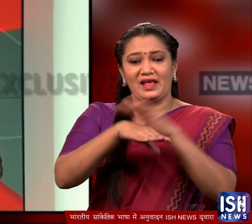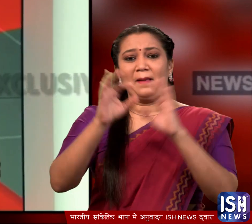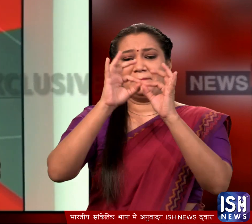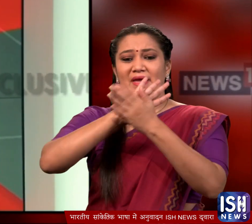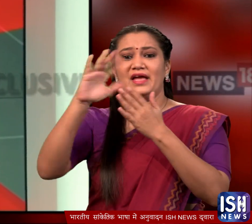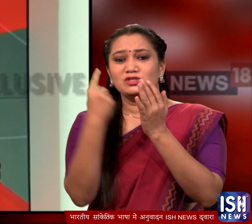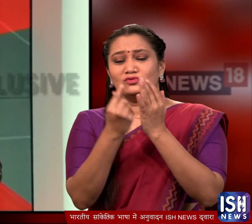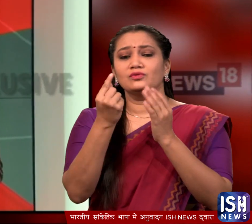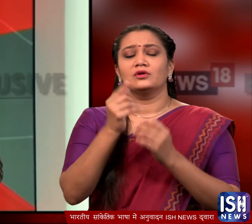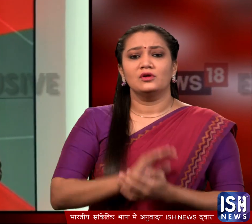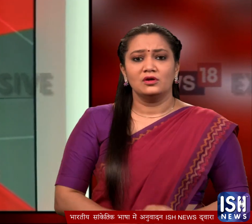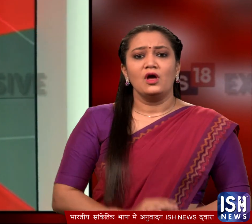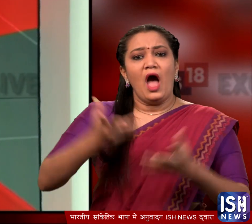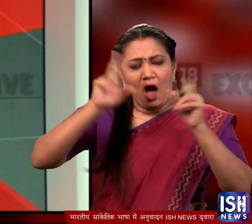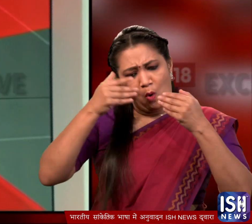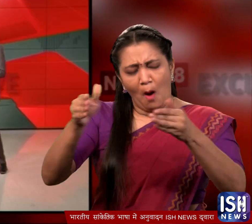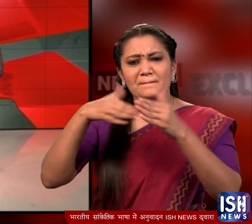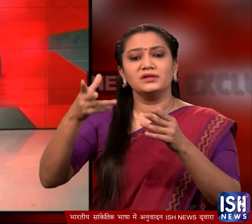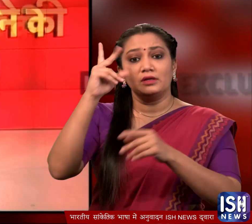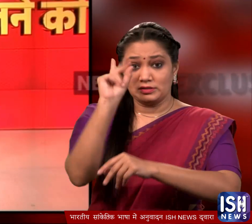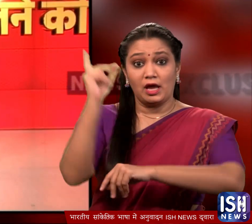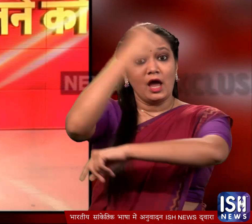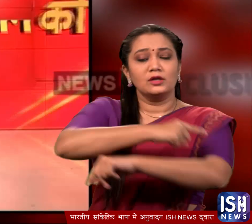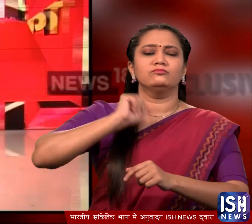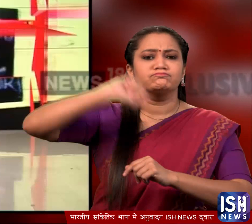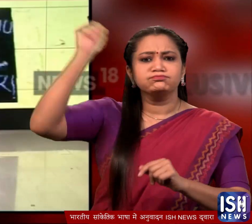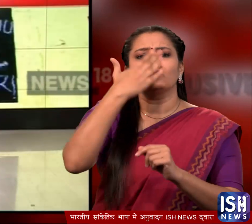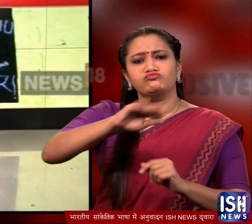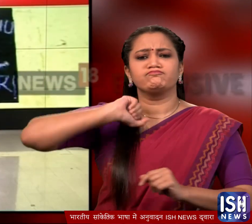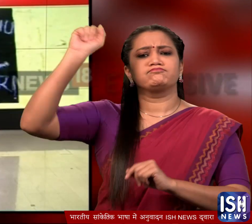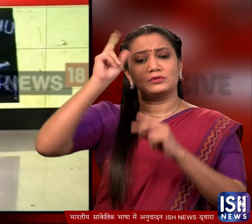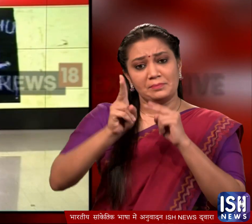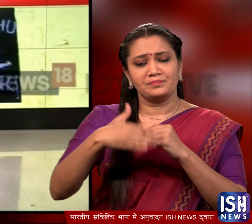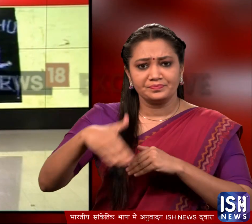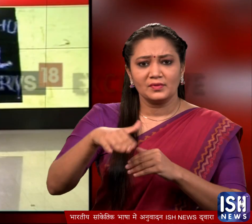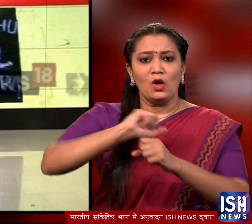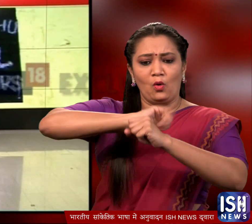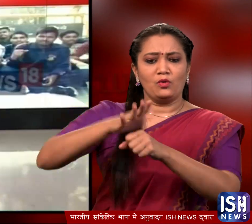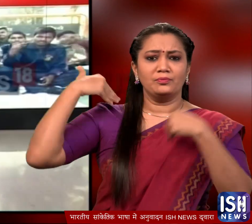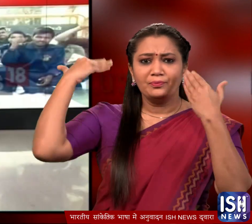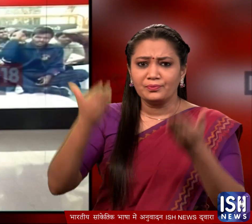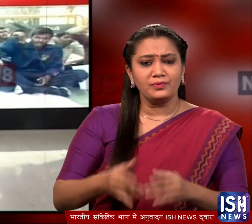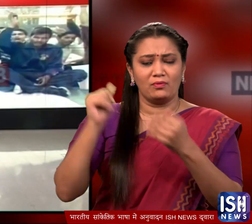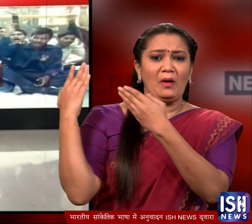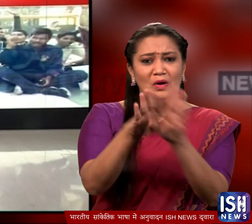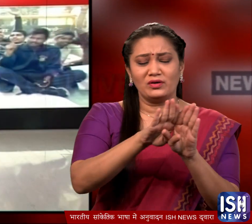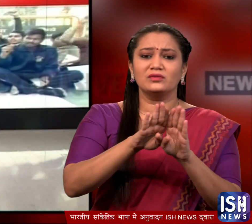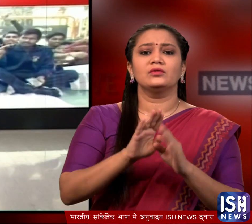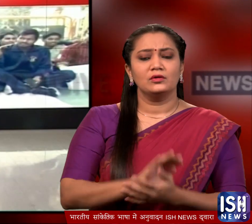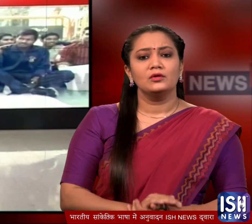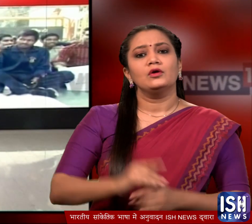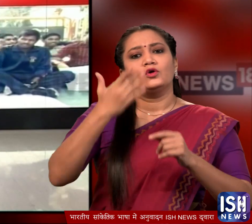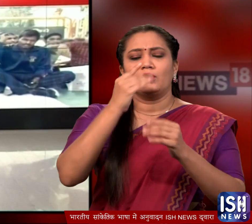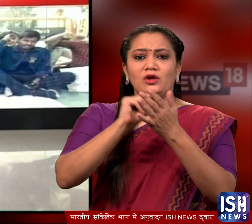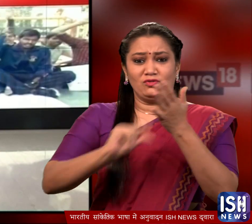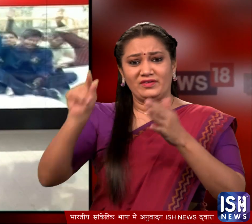हिंदू विश्वविद्यालय को दोबारा खोलने की मांग पर दूसरे दिन भी छात्रों का प्रदर्शन जारी रहा। कोरोना की वजह से लागू हुए लॉकडाउन के बाद से ये